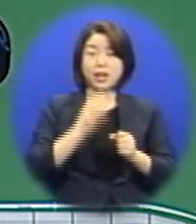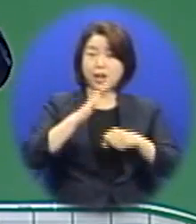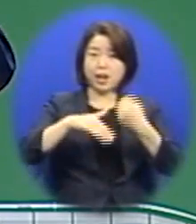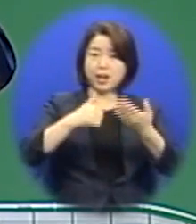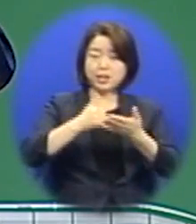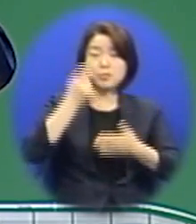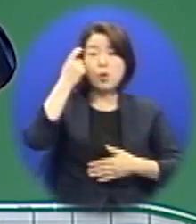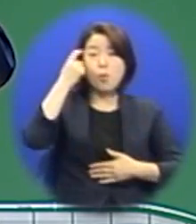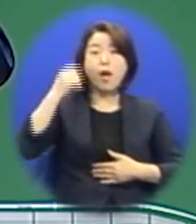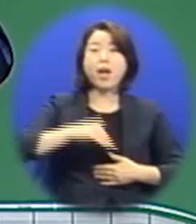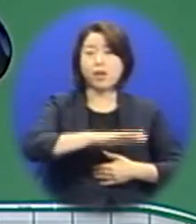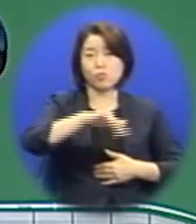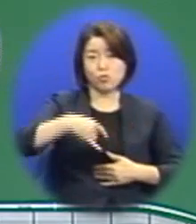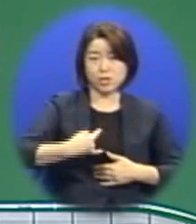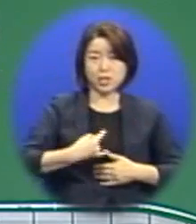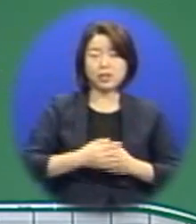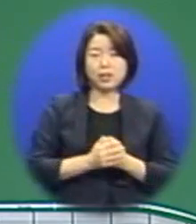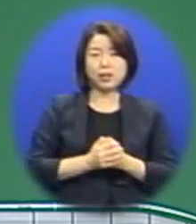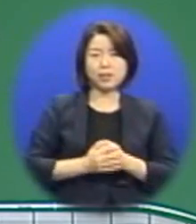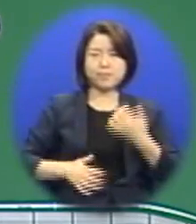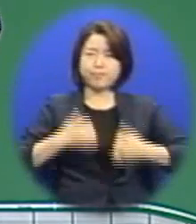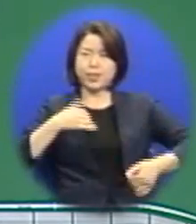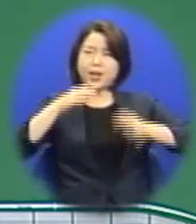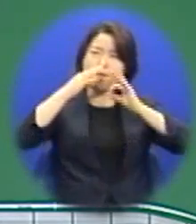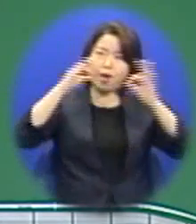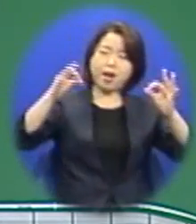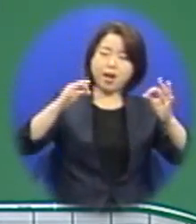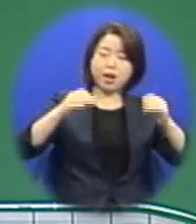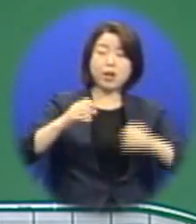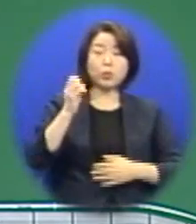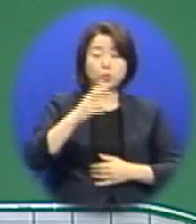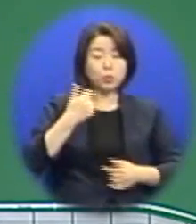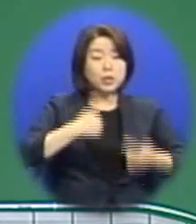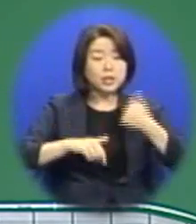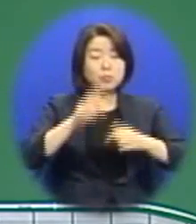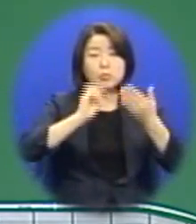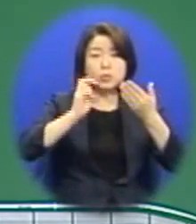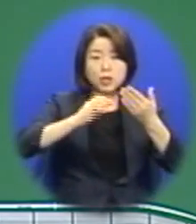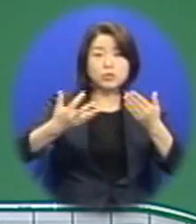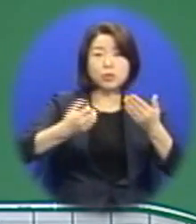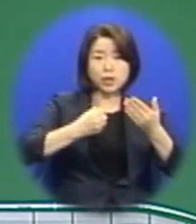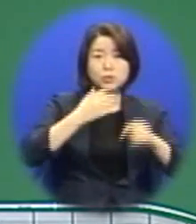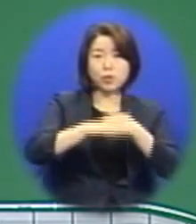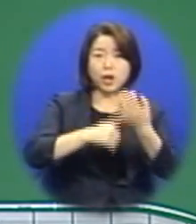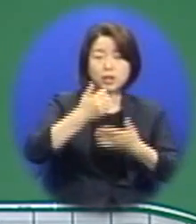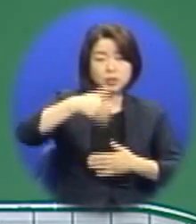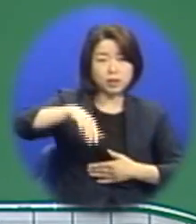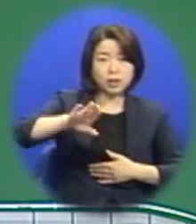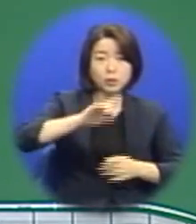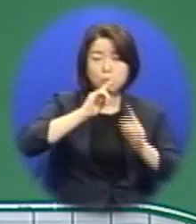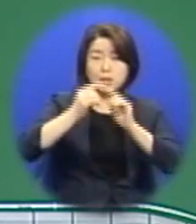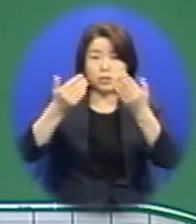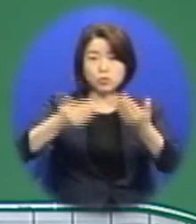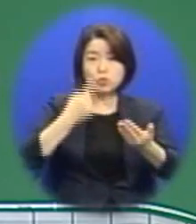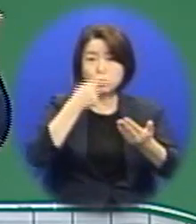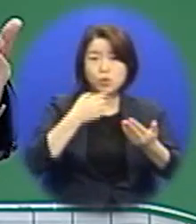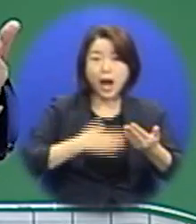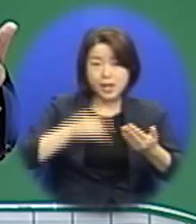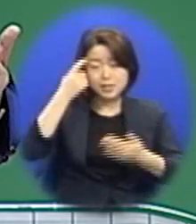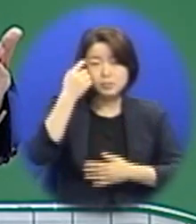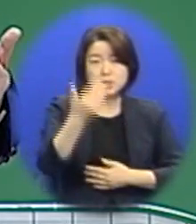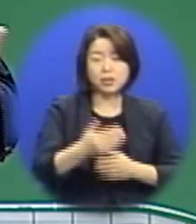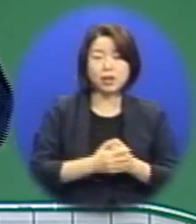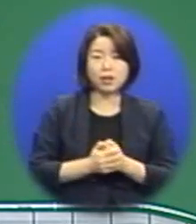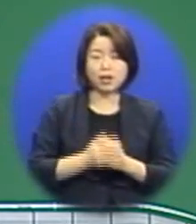하나님께서 왜 우리에게 환호성을 지르라, 기쁜 찬송으로 하나님께 나아가라고 말씀하셨는지 아십니까? 하나님의